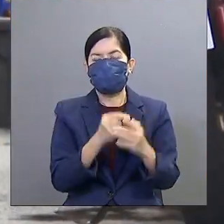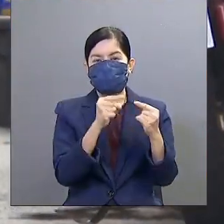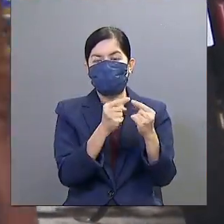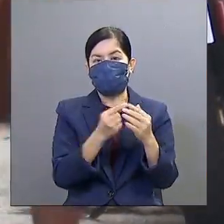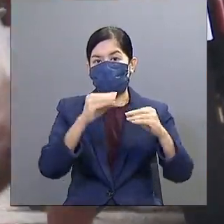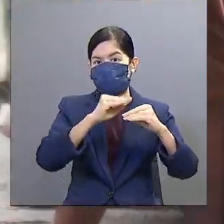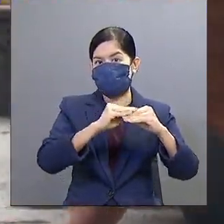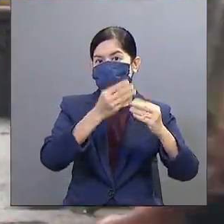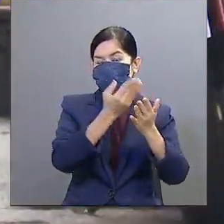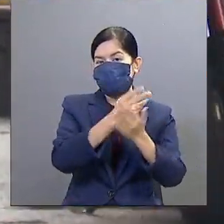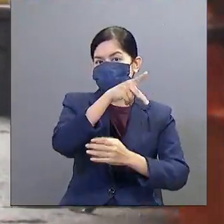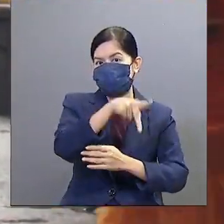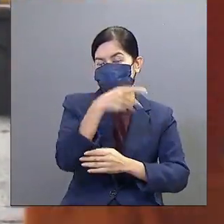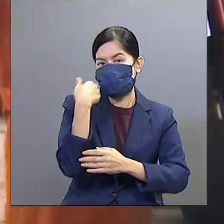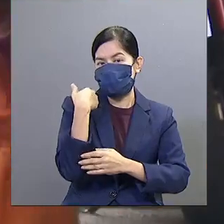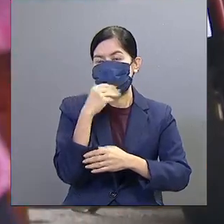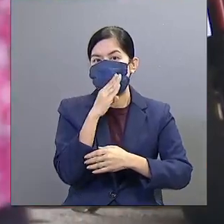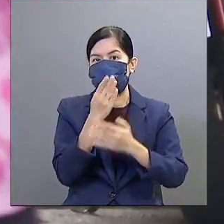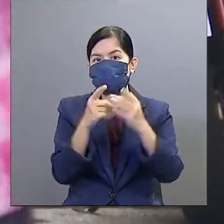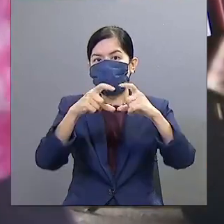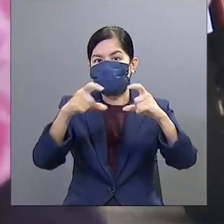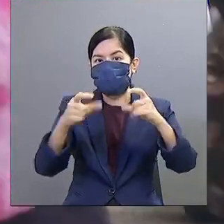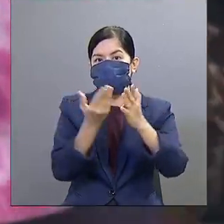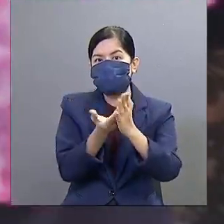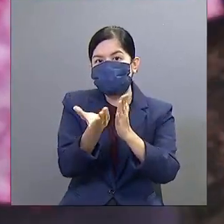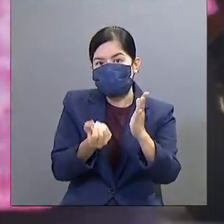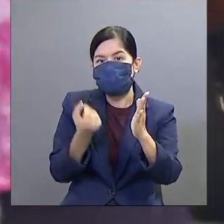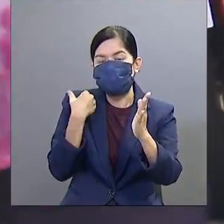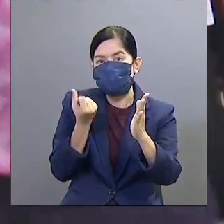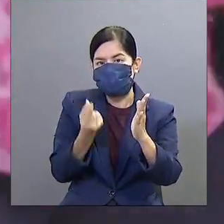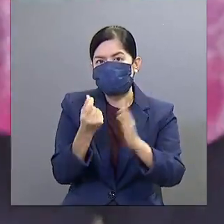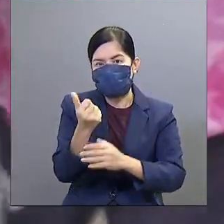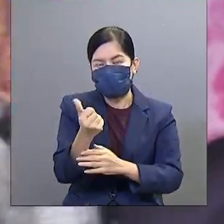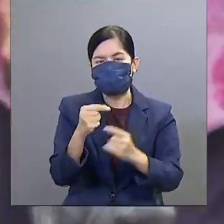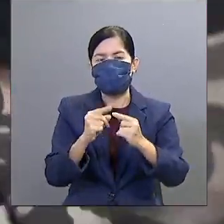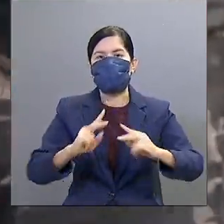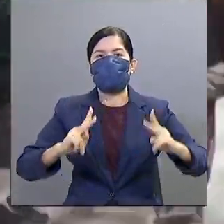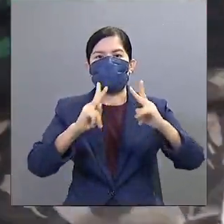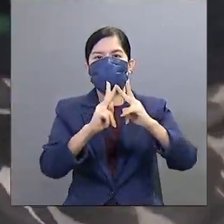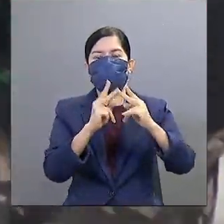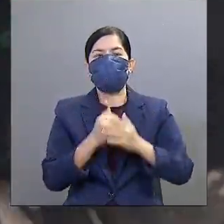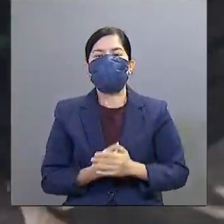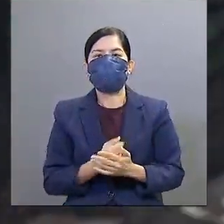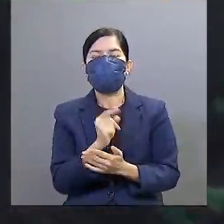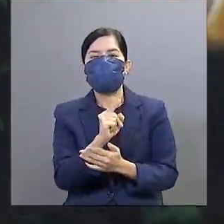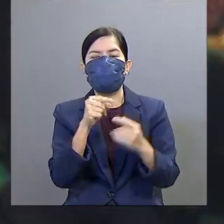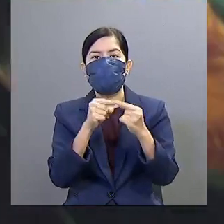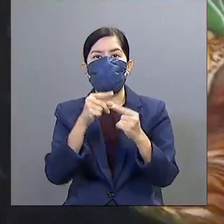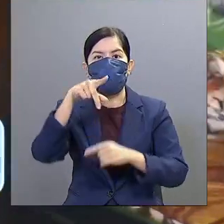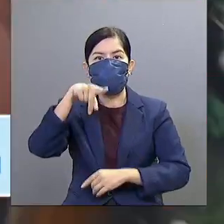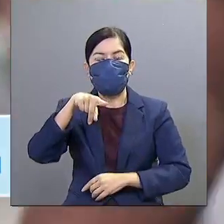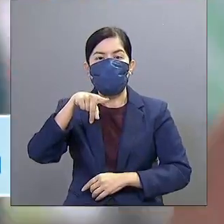ค่ะประเด็นนี้ทางกรมกิจการผู้สูงอายุกระทรวงการพัฒนาสังคมและความมั่นคงของมนุษย์ได้ชี้แจงว่าประเด็นดังกล่า